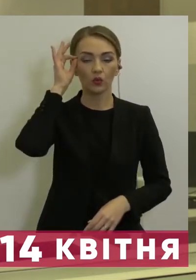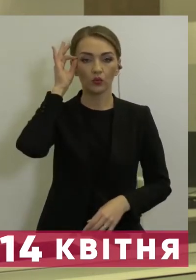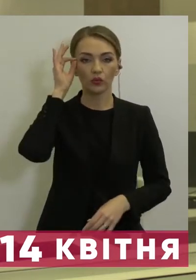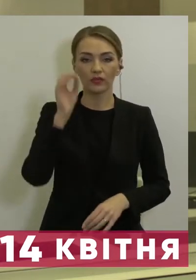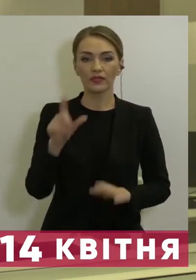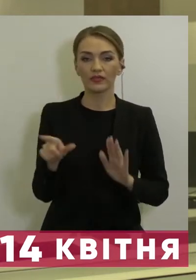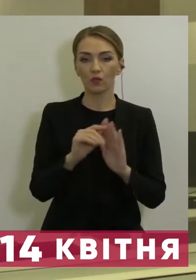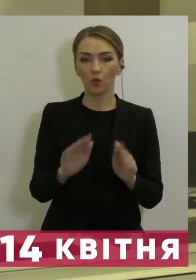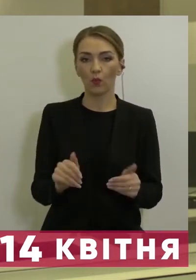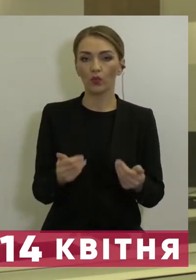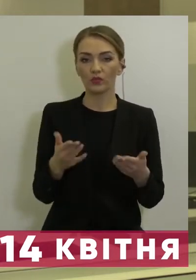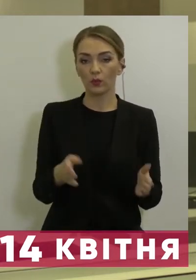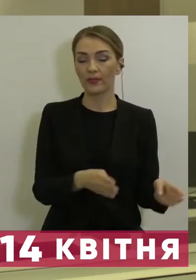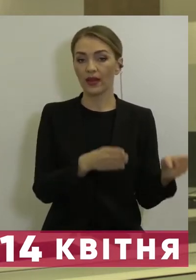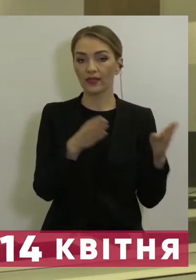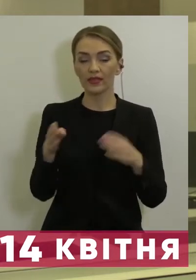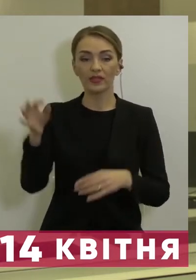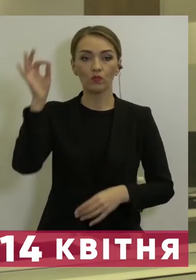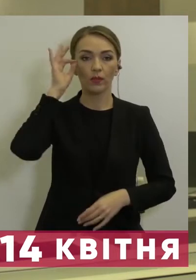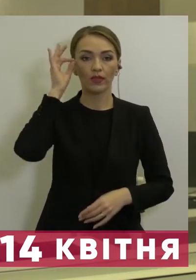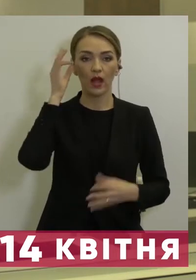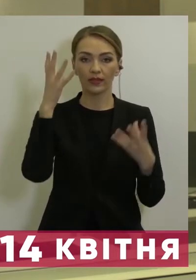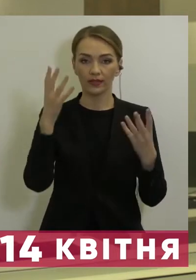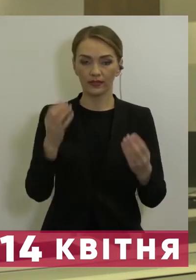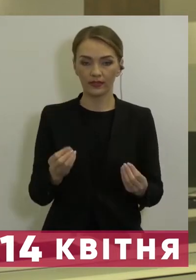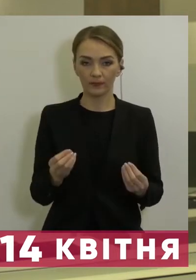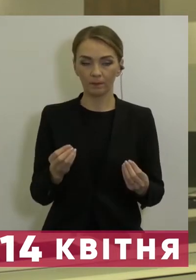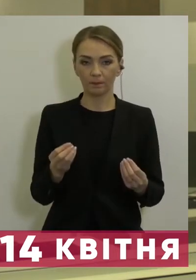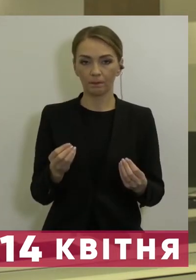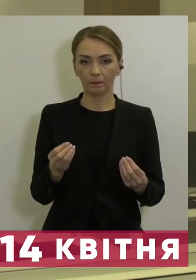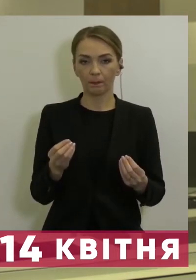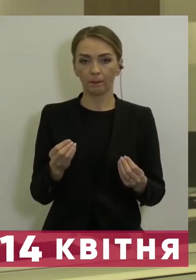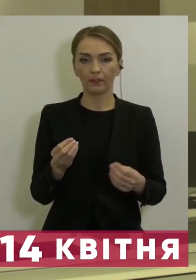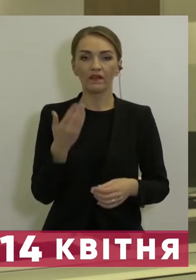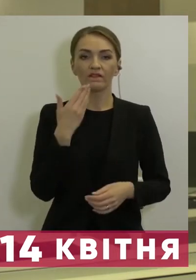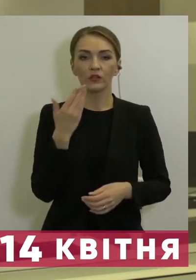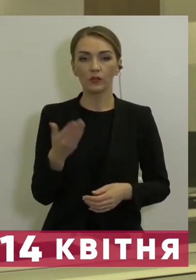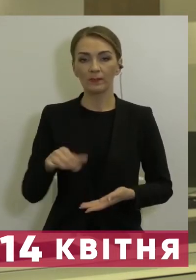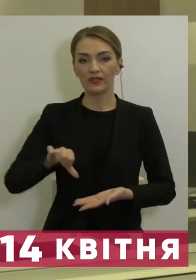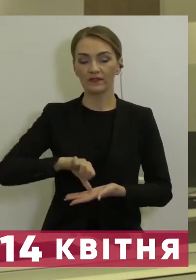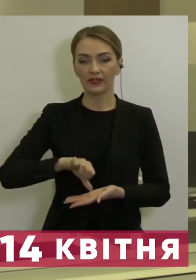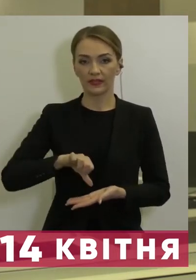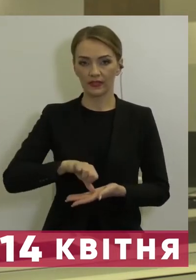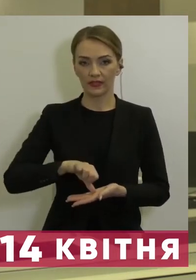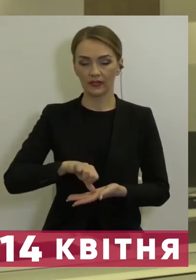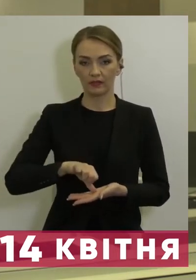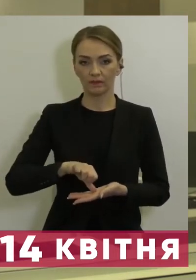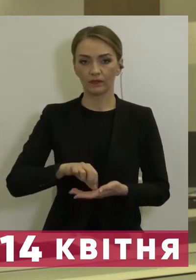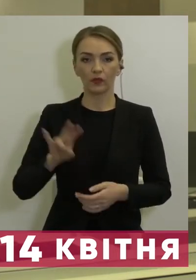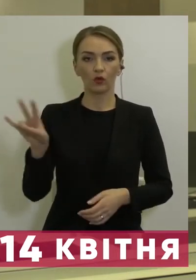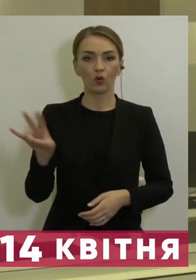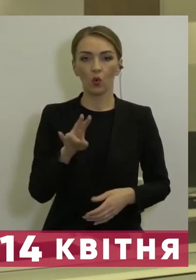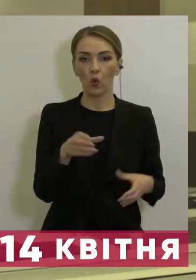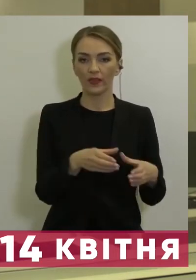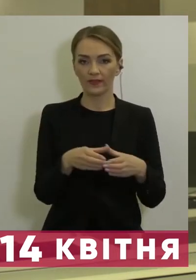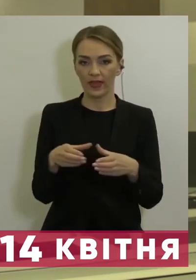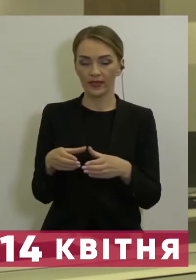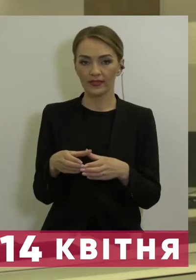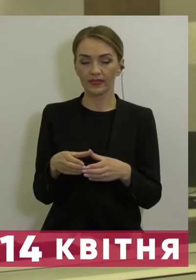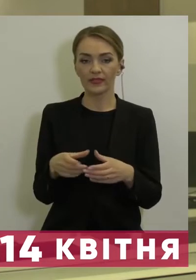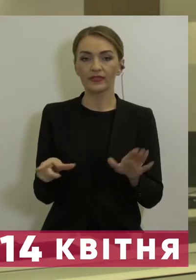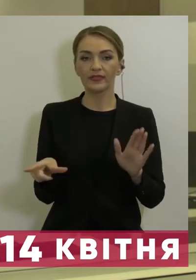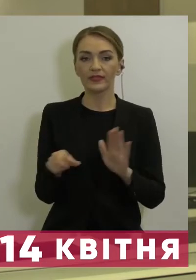з пропозицією перенести поминальні дні виступили і представники конфесій, з якими